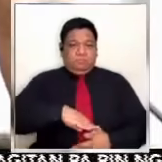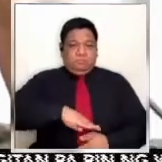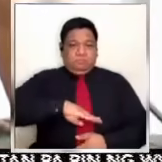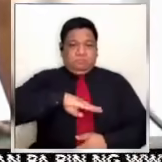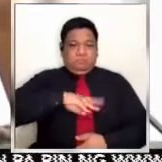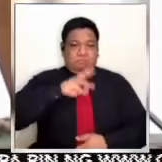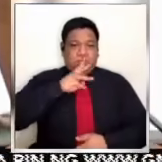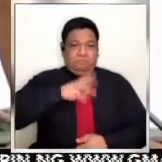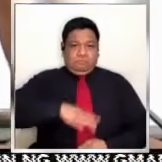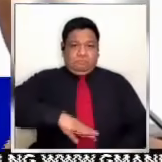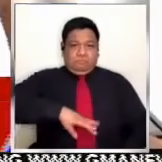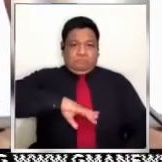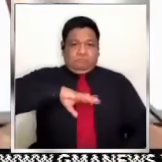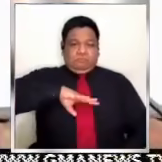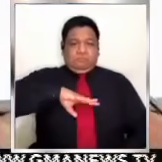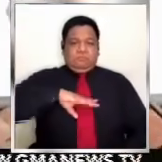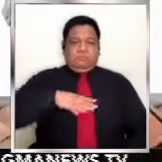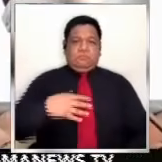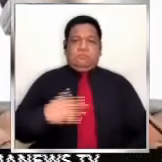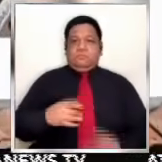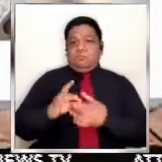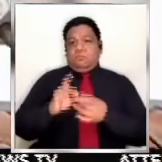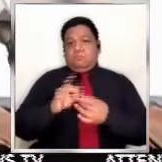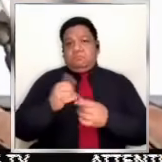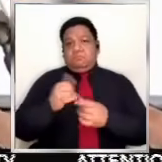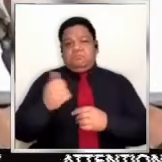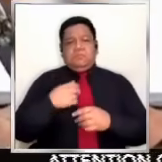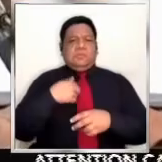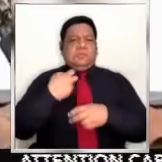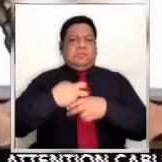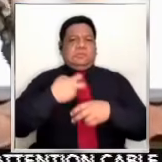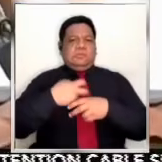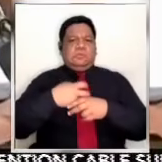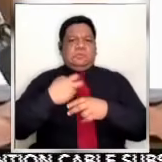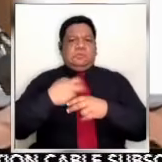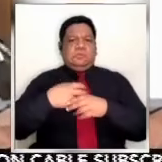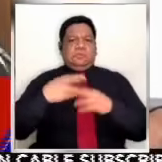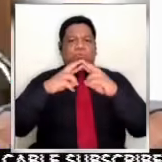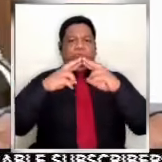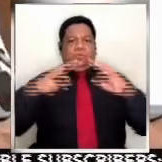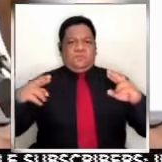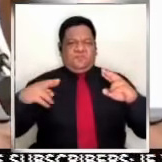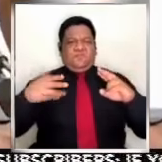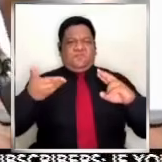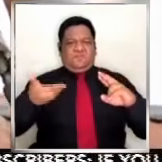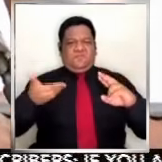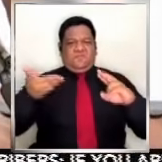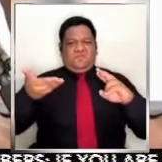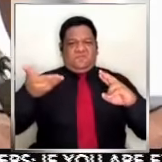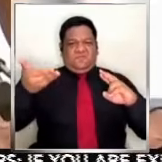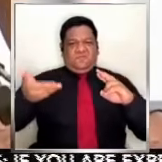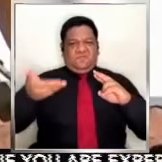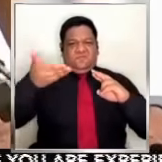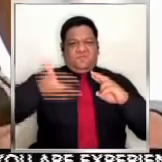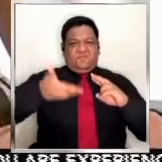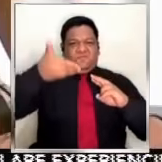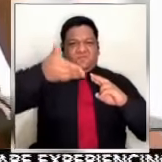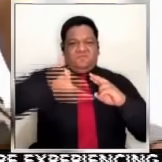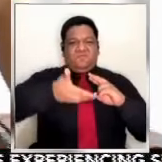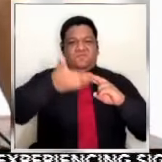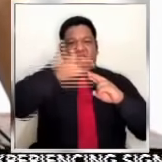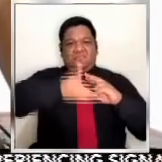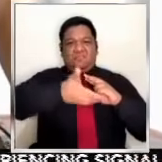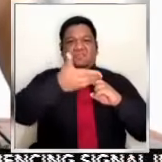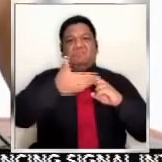po. Sa bubong po kasi dumadaan eh, yung bangka po kasi. Mabangka ba, request pay? Eh, hanggang malalim